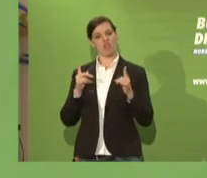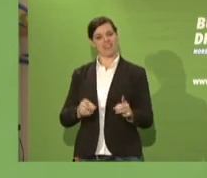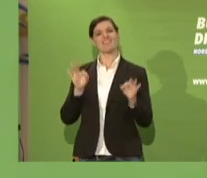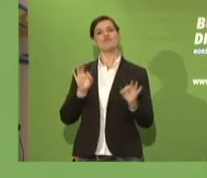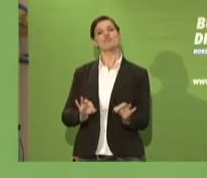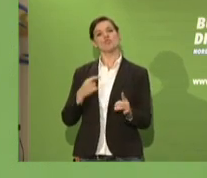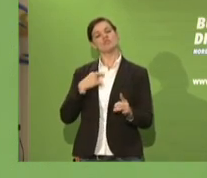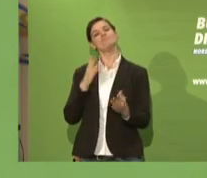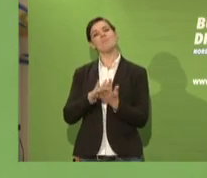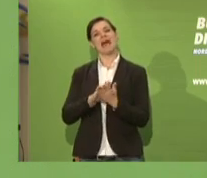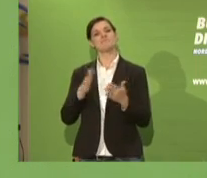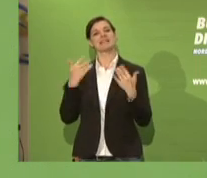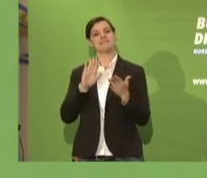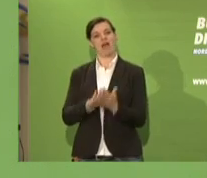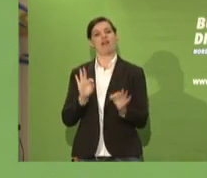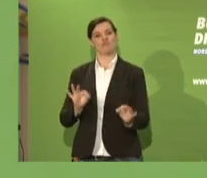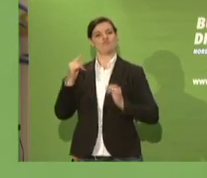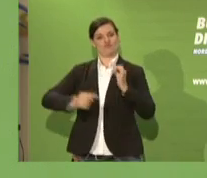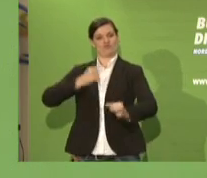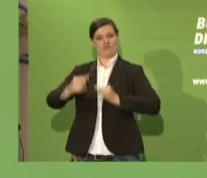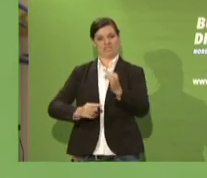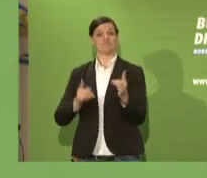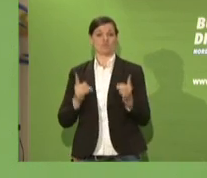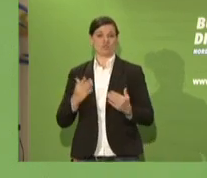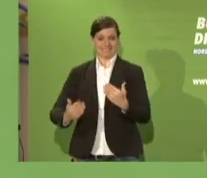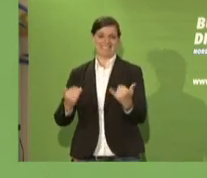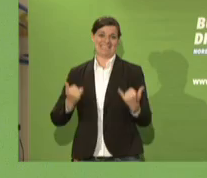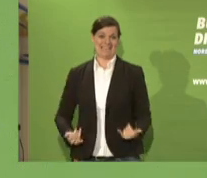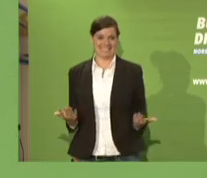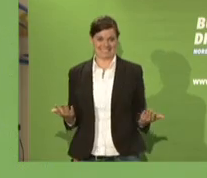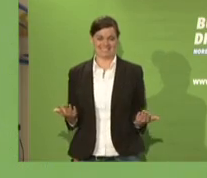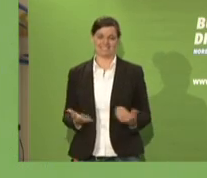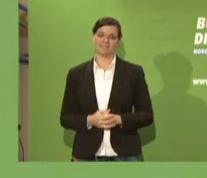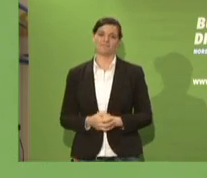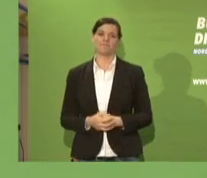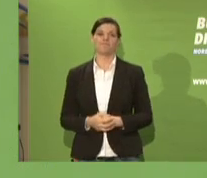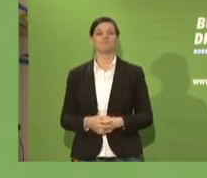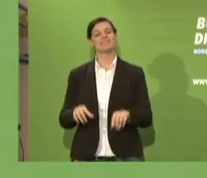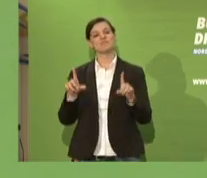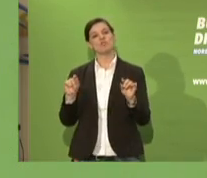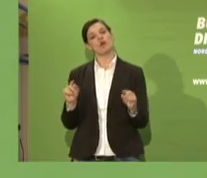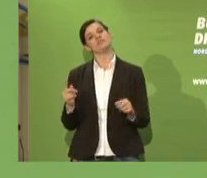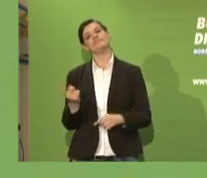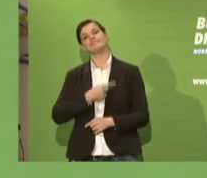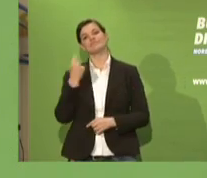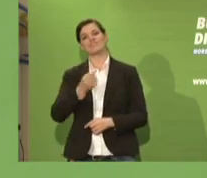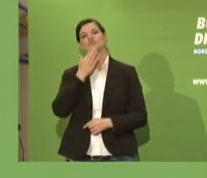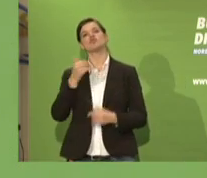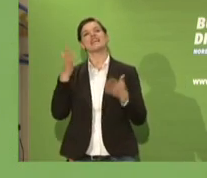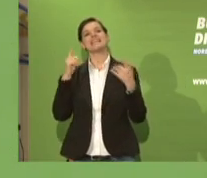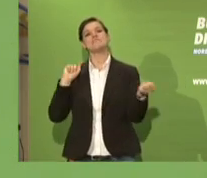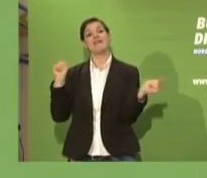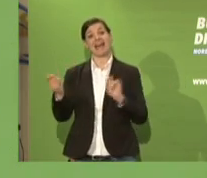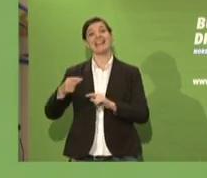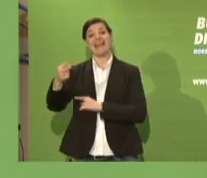zentrale Herausforderung dieses Jahrhunderts richtig stellen. Das heißt, wenn wir diesen Klimawandel, der